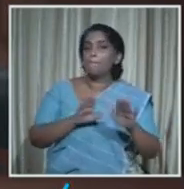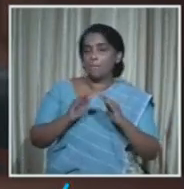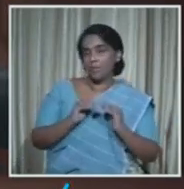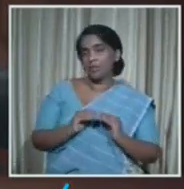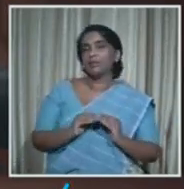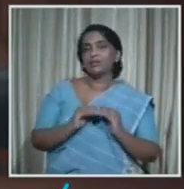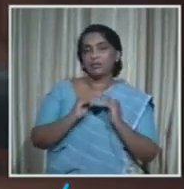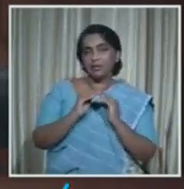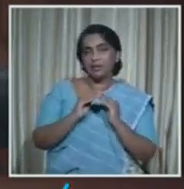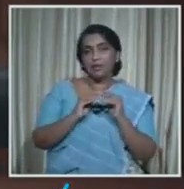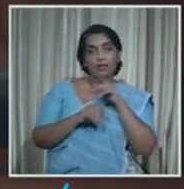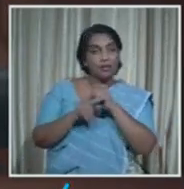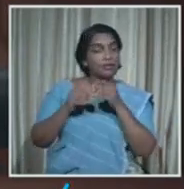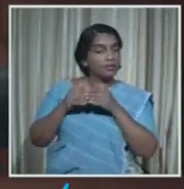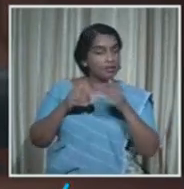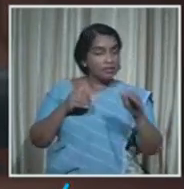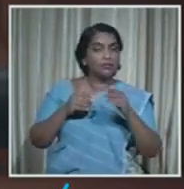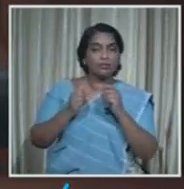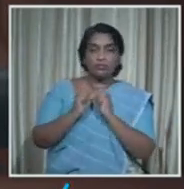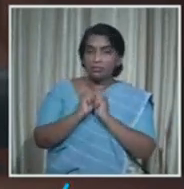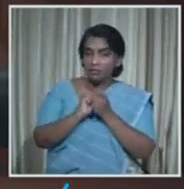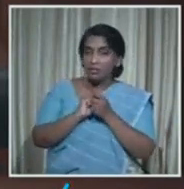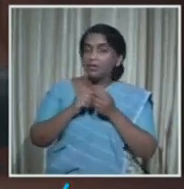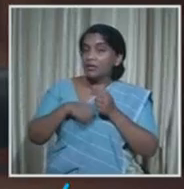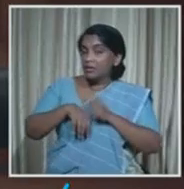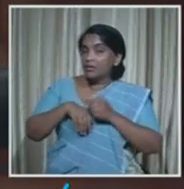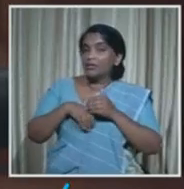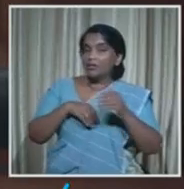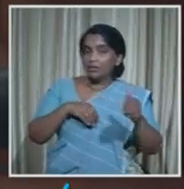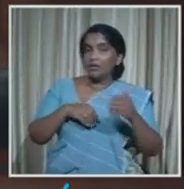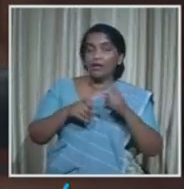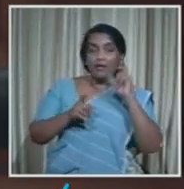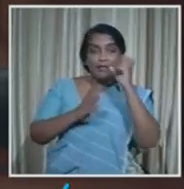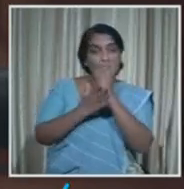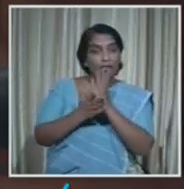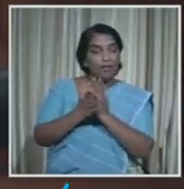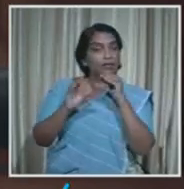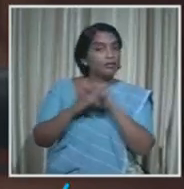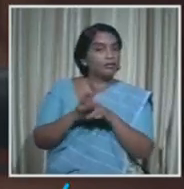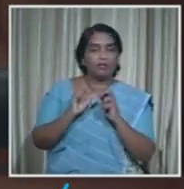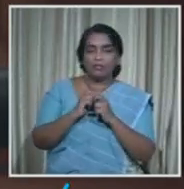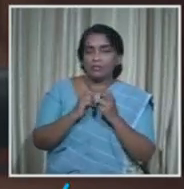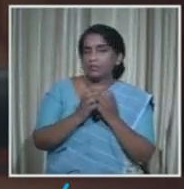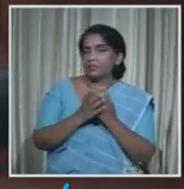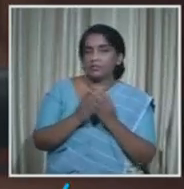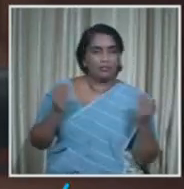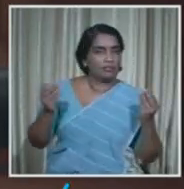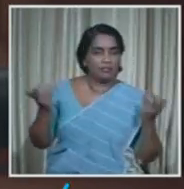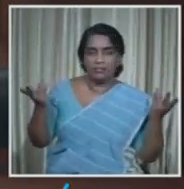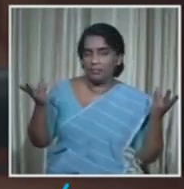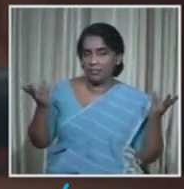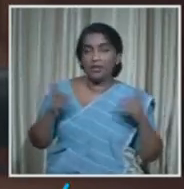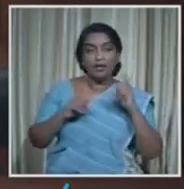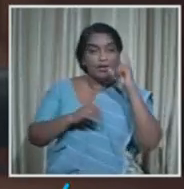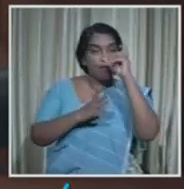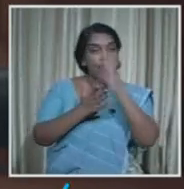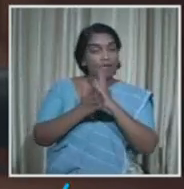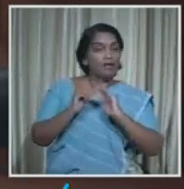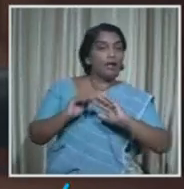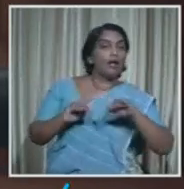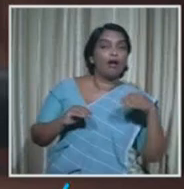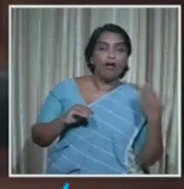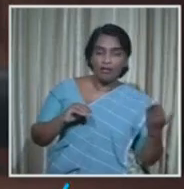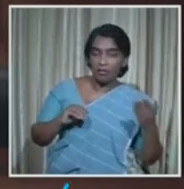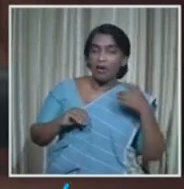ගැනීම ඒ දක්වා වූ සංක්‍රාන්ති කාල පරිච්ඡේදයට විවස්ථාව තුල විසඳුම් නැහැ ගරු සභාපතිනි විවස්ථාවෙන් පිට